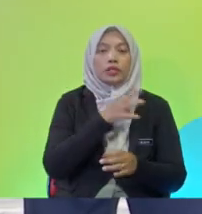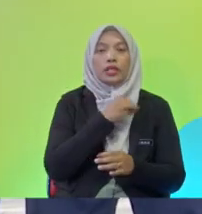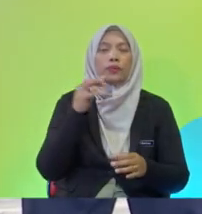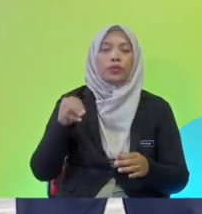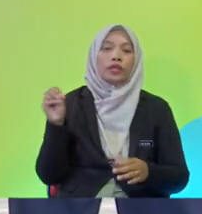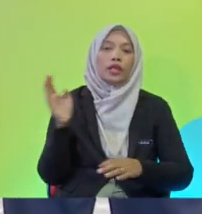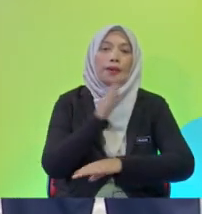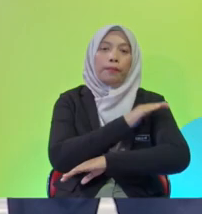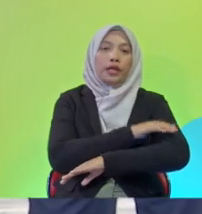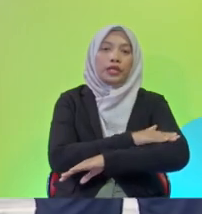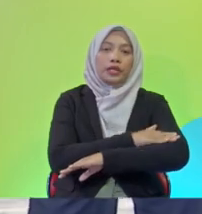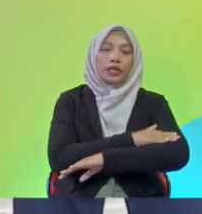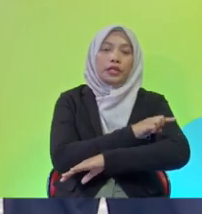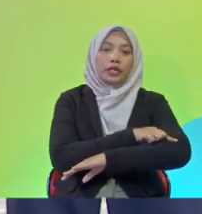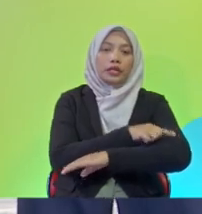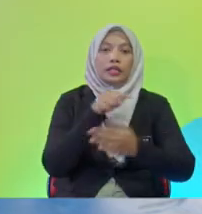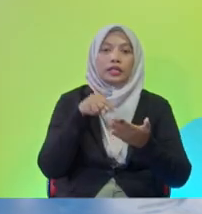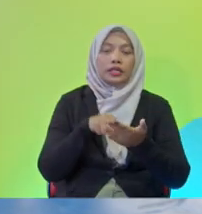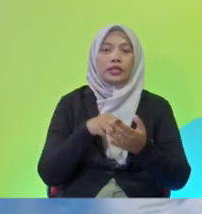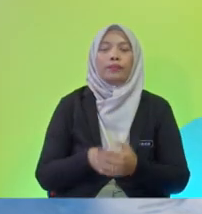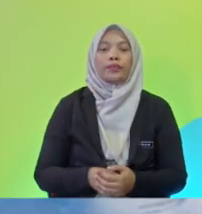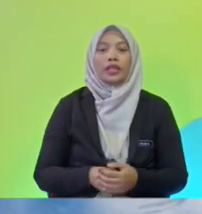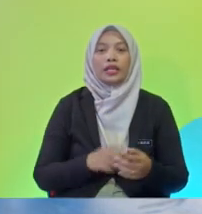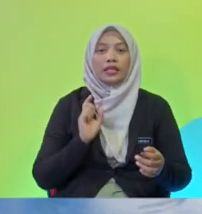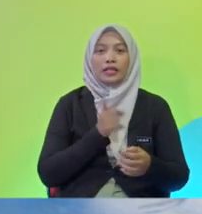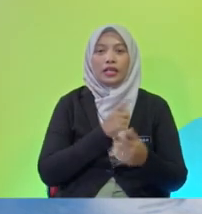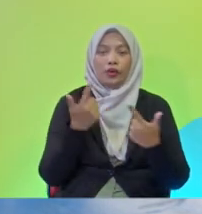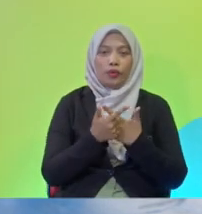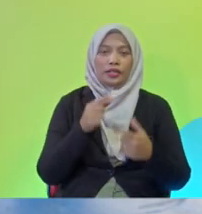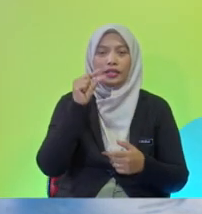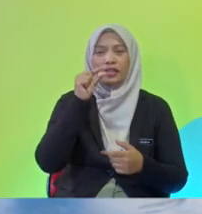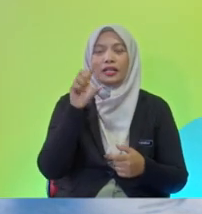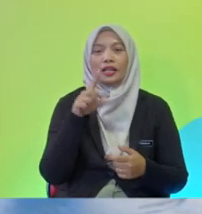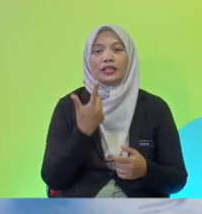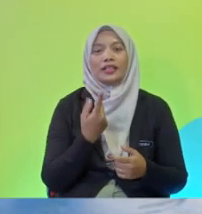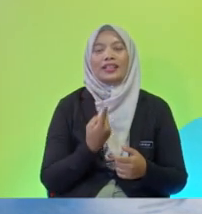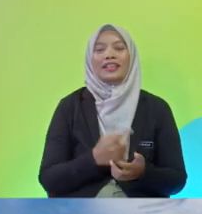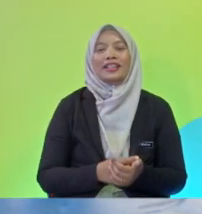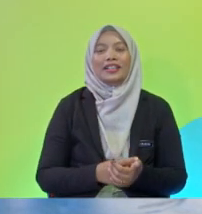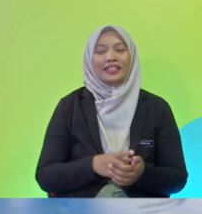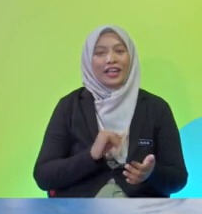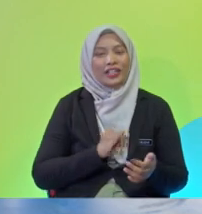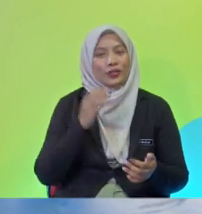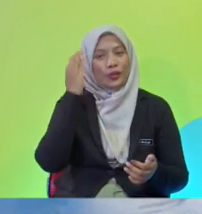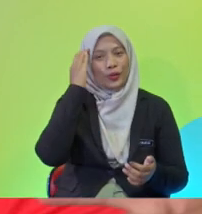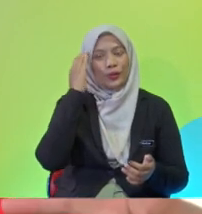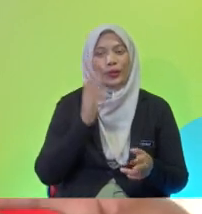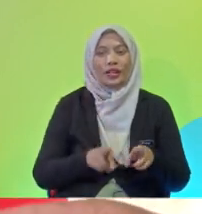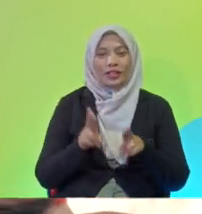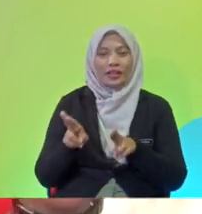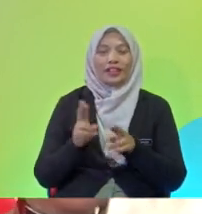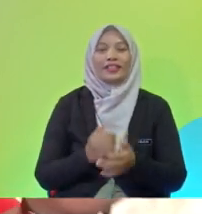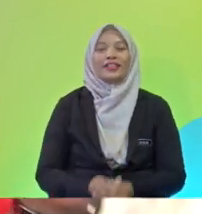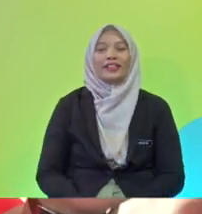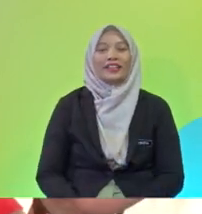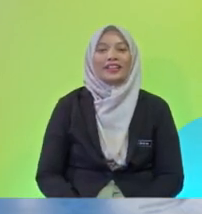kita pada hari ini. Tahniah sebab menang. Tapi kejap lagi kita lawan sekali lagi, okey? Sebab saya dah tahu dah strategi mereka ni. Jadi mereka pun